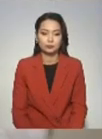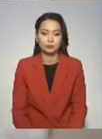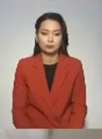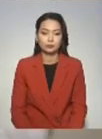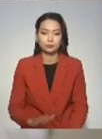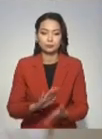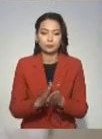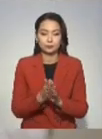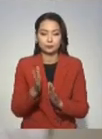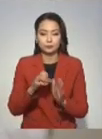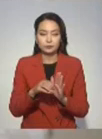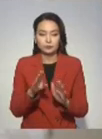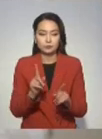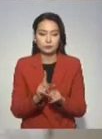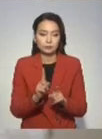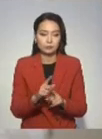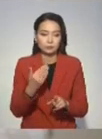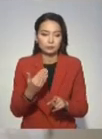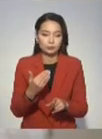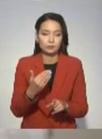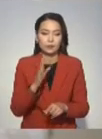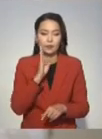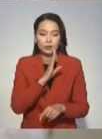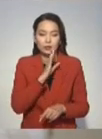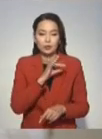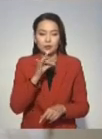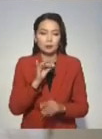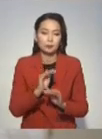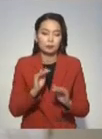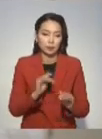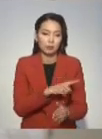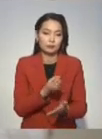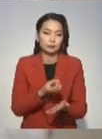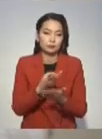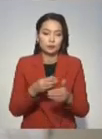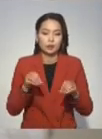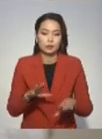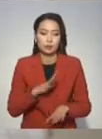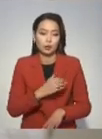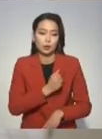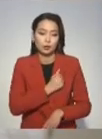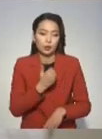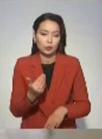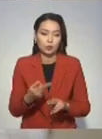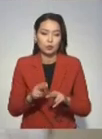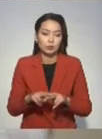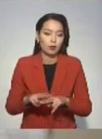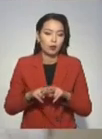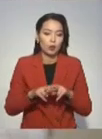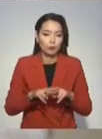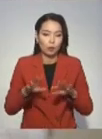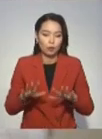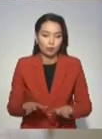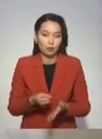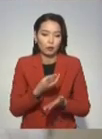Жағдай сәл тәуір болса, санитарлық ұшақпен Астанадағы ана мен бала орталығына жеткізу керек деген шешім қабылданды. Өкінішке қарай оны елордаға жеткізуге жағдайы көтермейтін